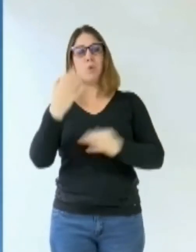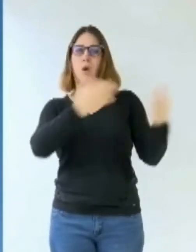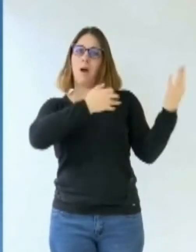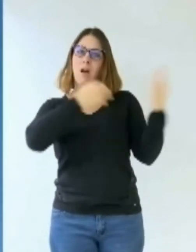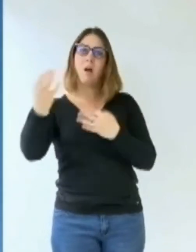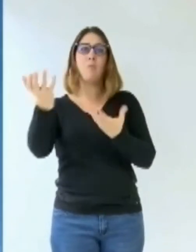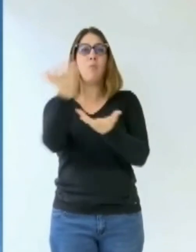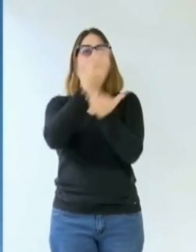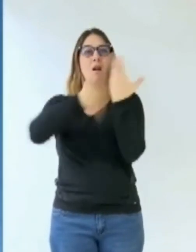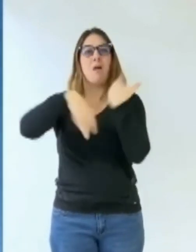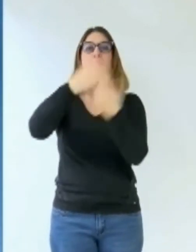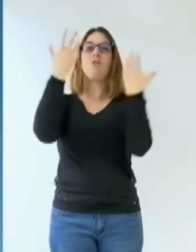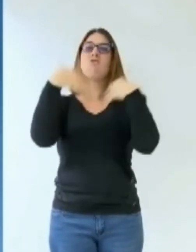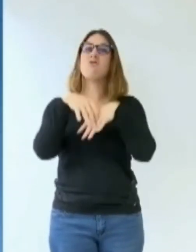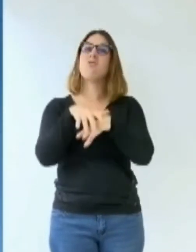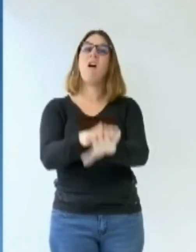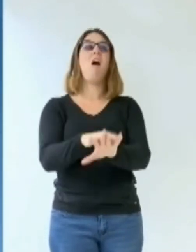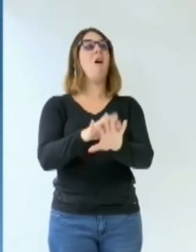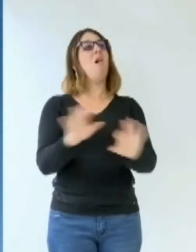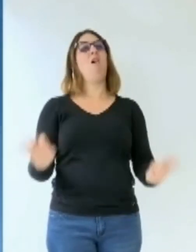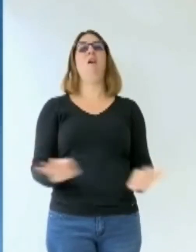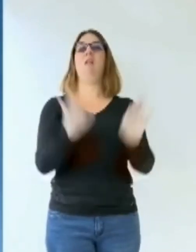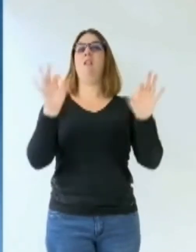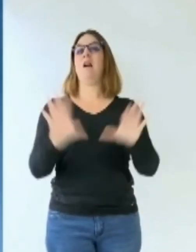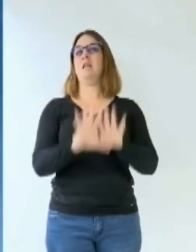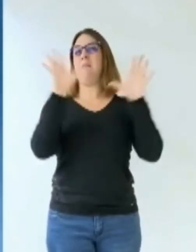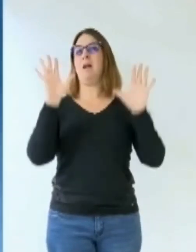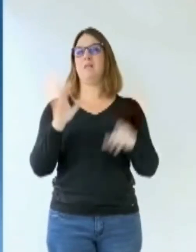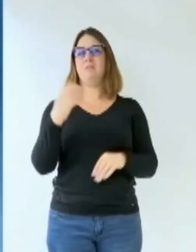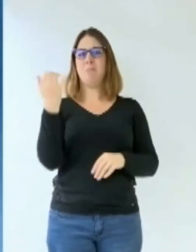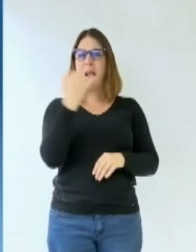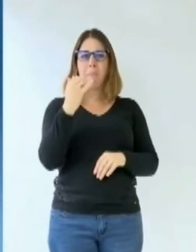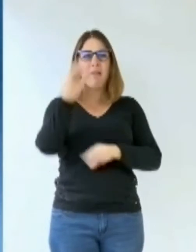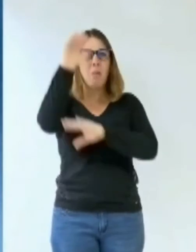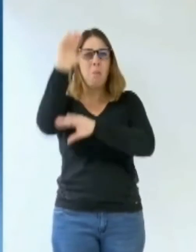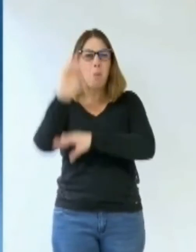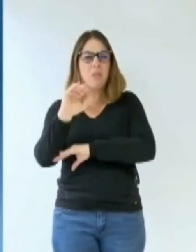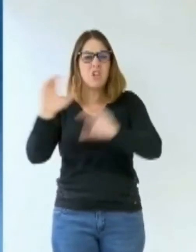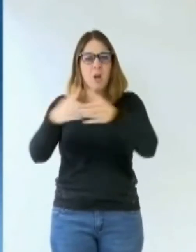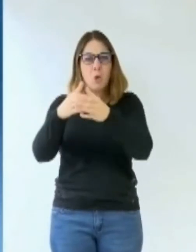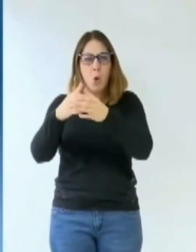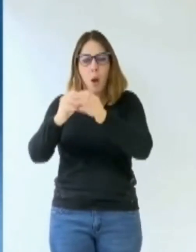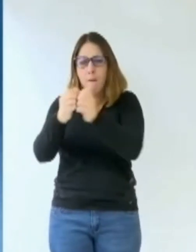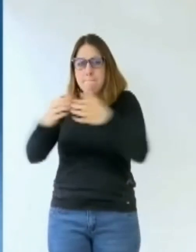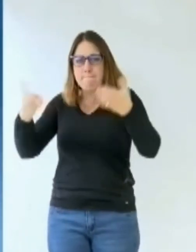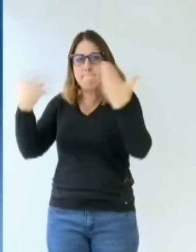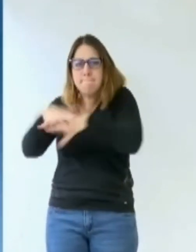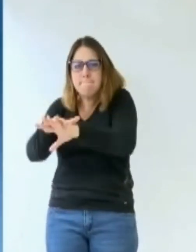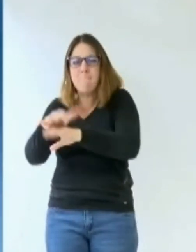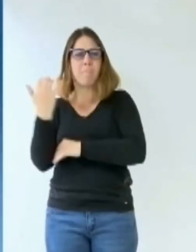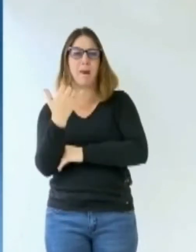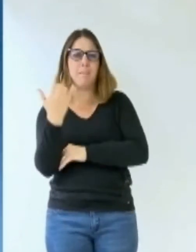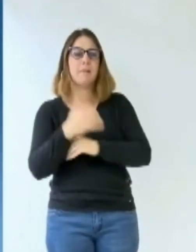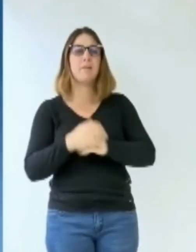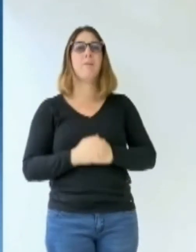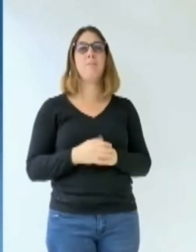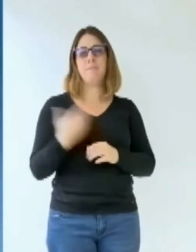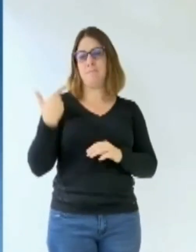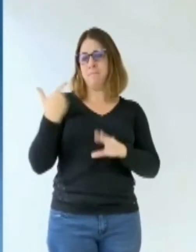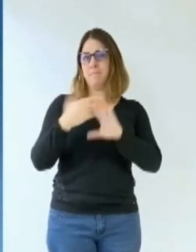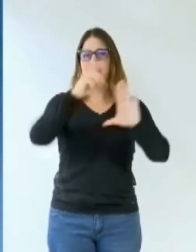véritable mixité, plutôt que de continuer à regrouper ses services dans des lieux protégés. Le récent sondage publié montre